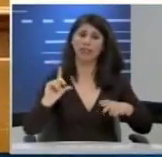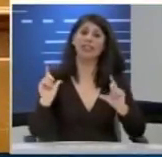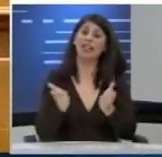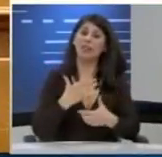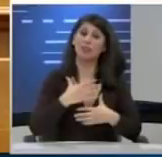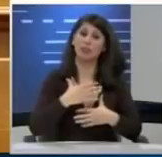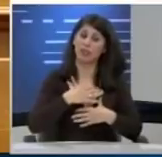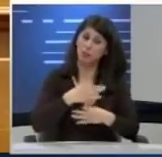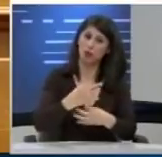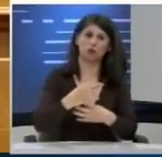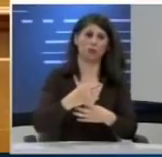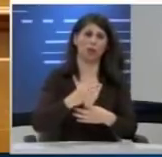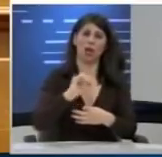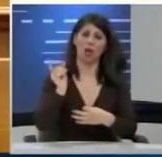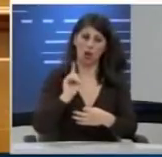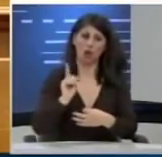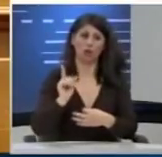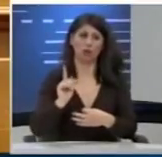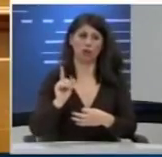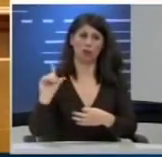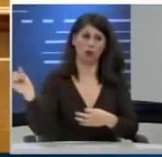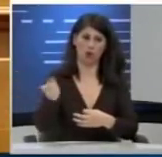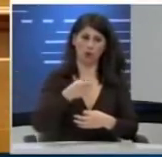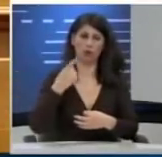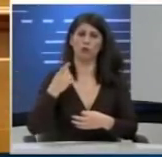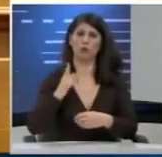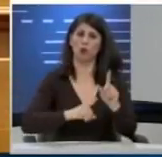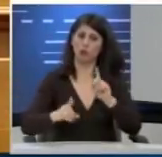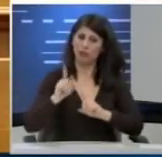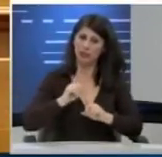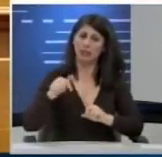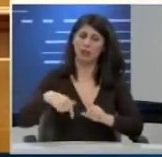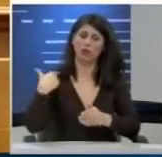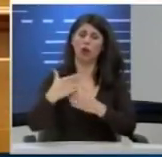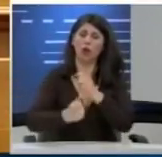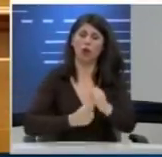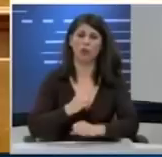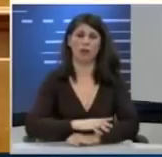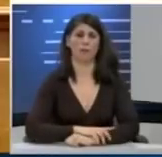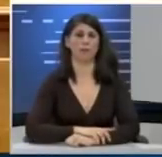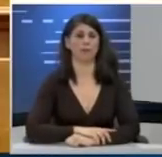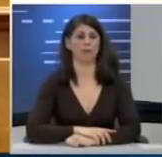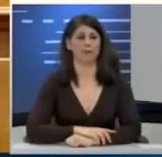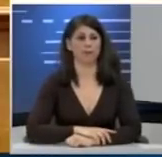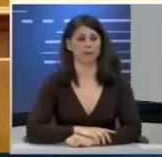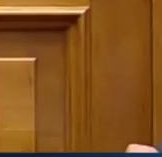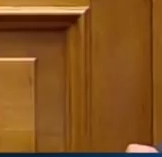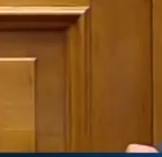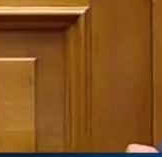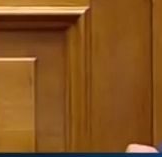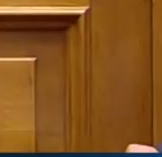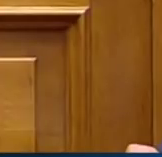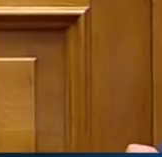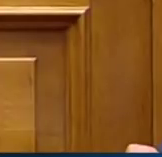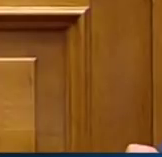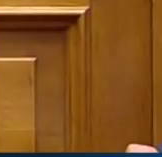εθνική αντιπροσωπεία. Όχι όλους όσοι εδώ και χρόνια δίνουν αγώνα για